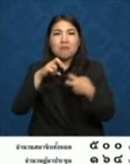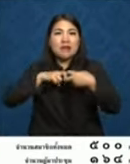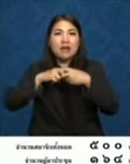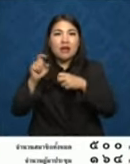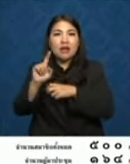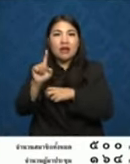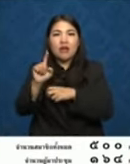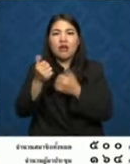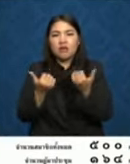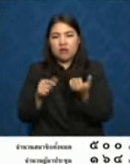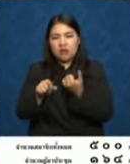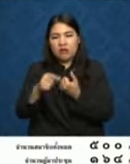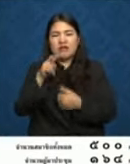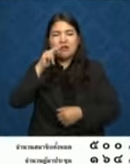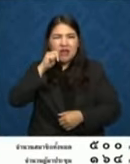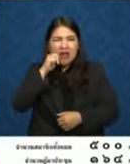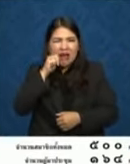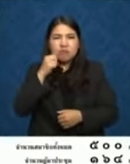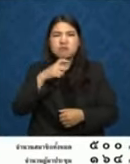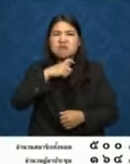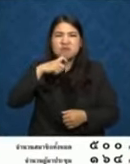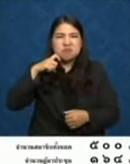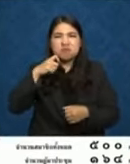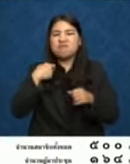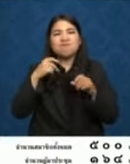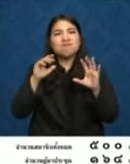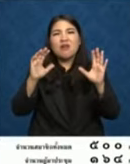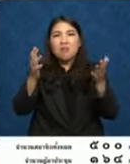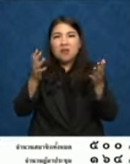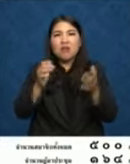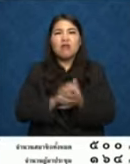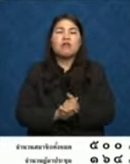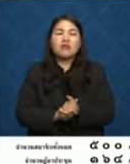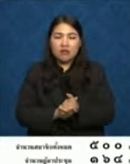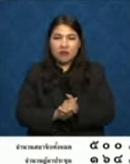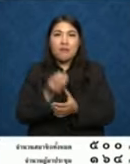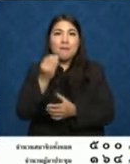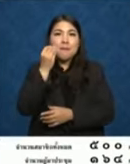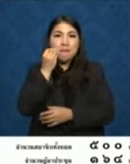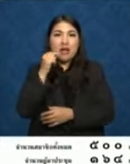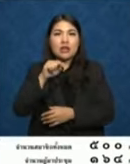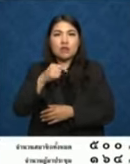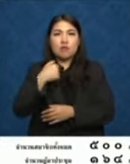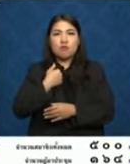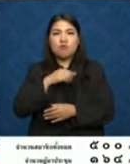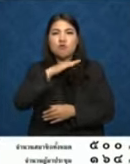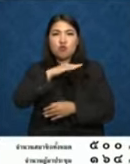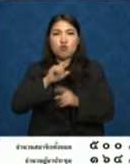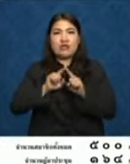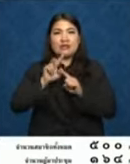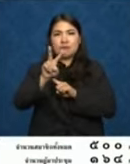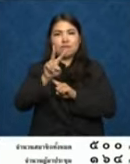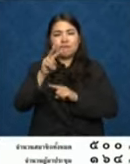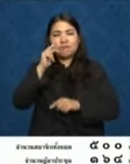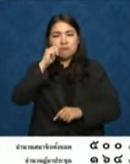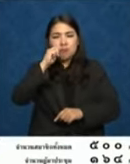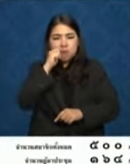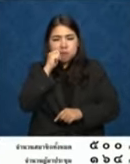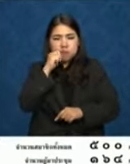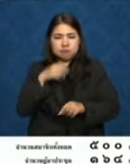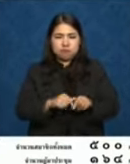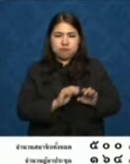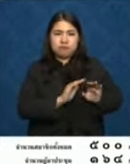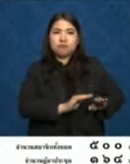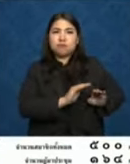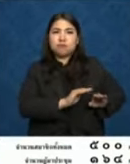เพื่อทำการอุปโภคบริโภคในหน้าแล้งทุกๆปีซึ่งตำบลบ้านม่วงหมู่ที่2เนื่องจากไม่มีแหล่งน้ำกักเก็บน้